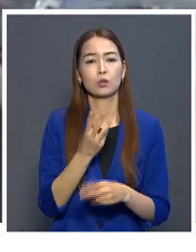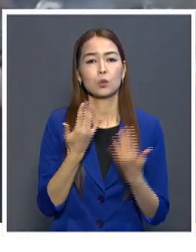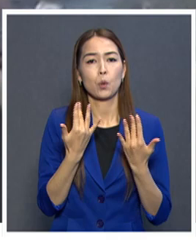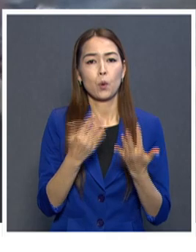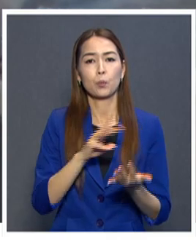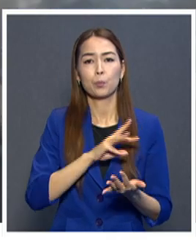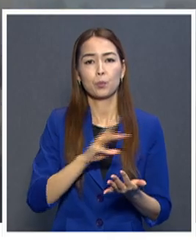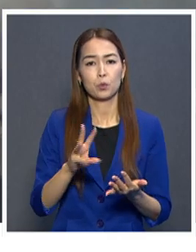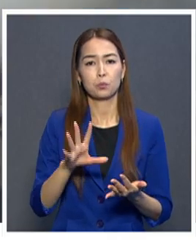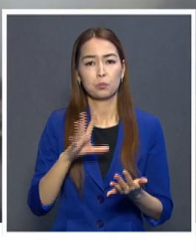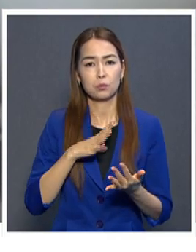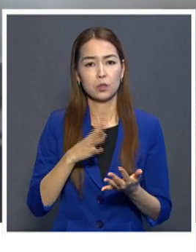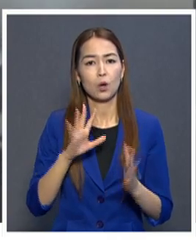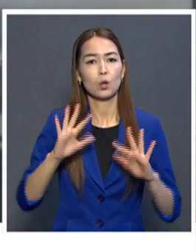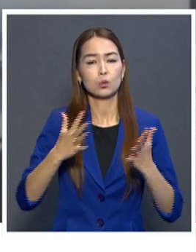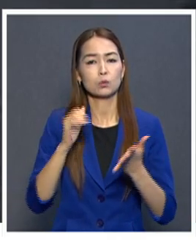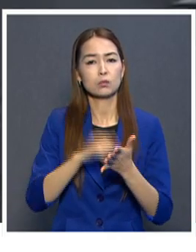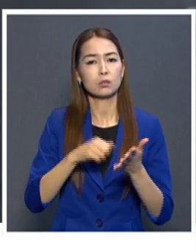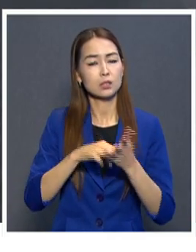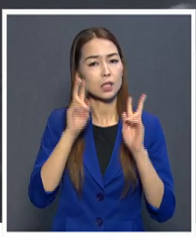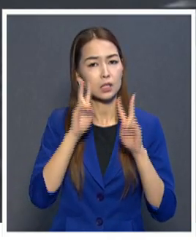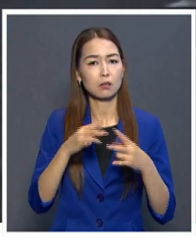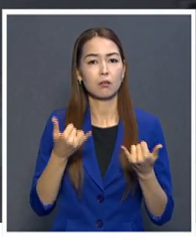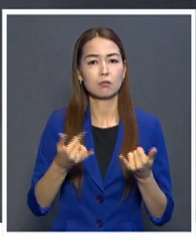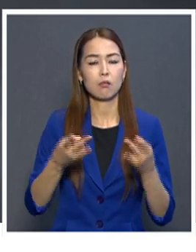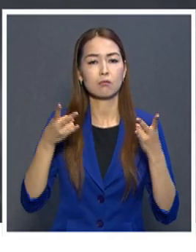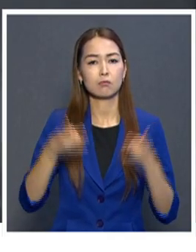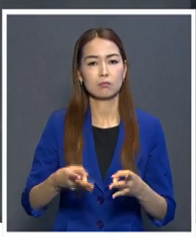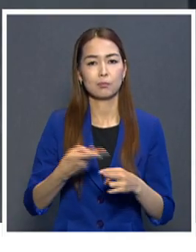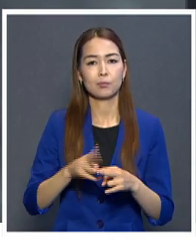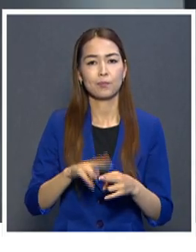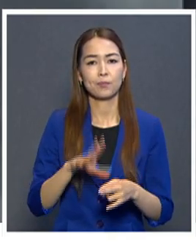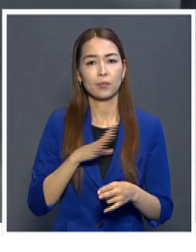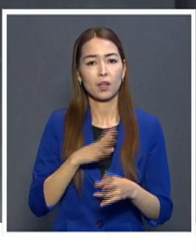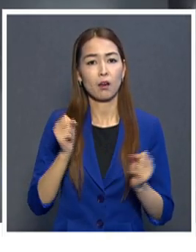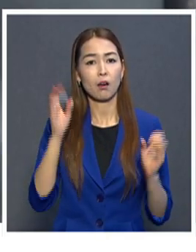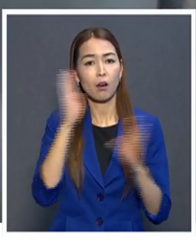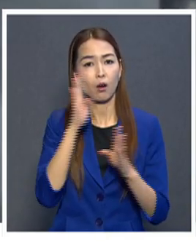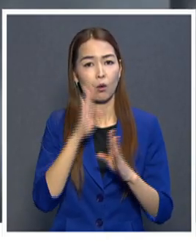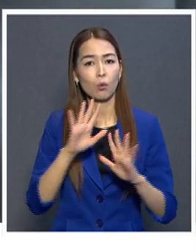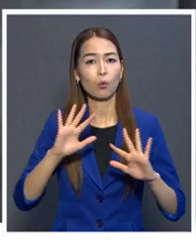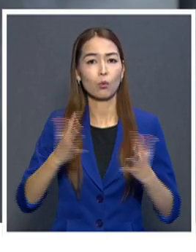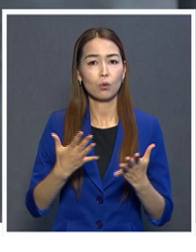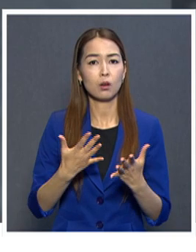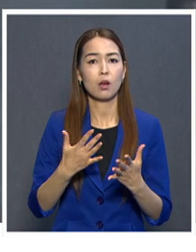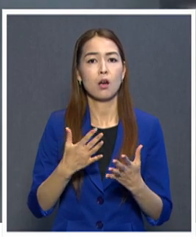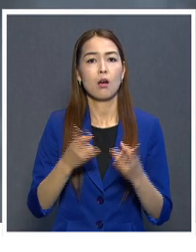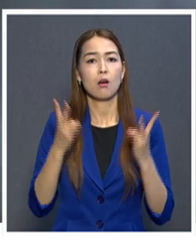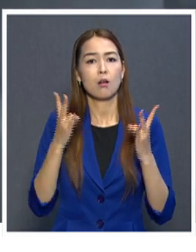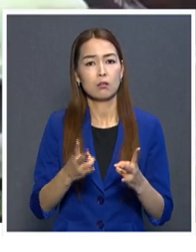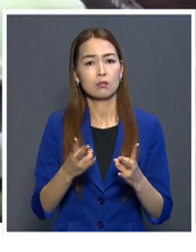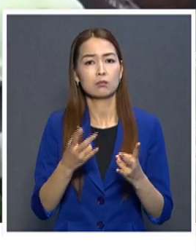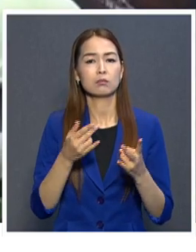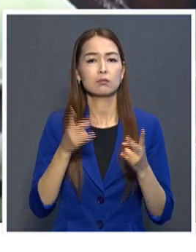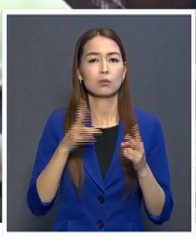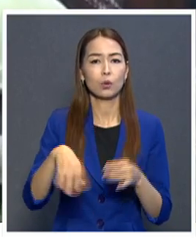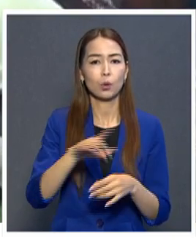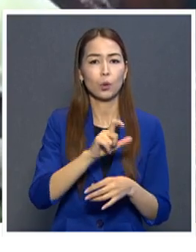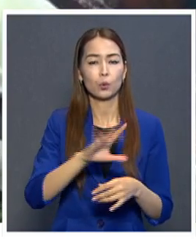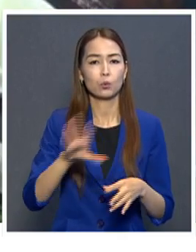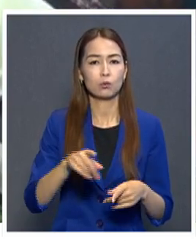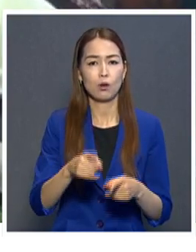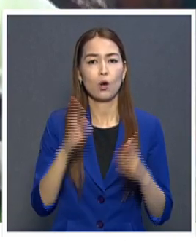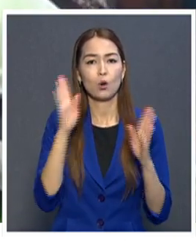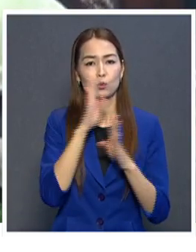кейін апатқа шырауына не себеп болғаны әзірге белгісіз. Ал әуе кемесі құлап, өртке оранған үйде абырой болғанда ешкім